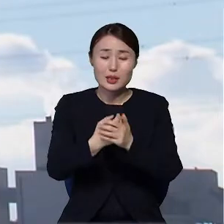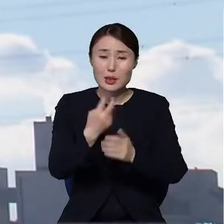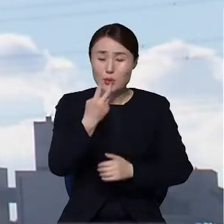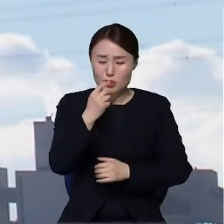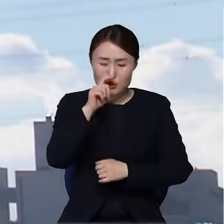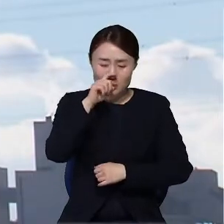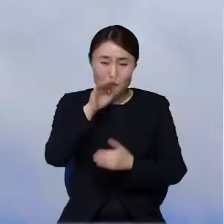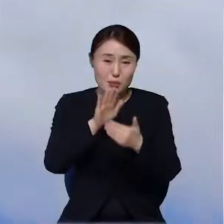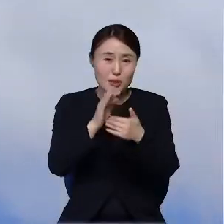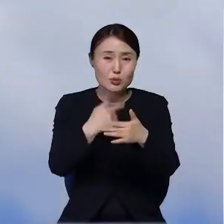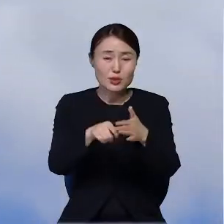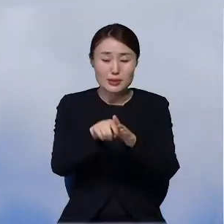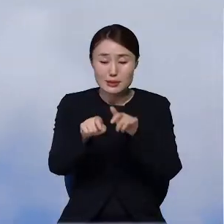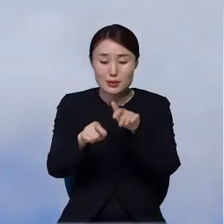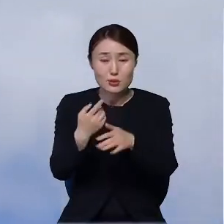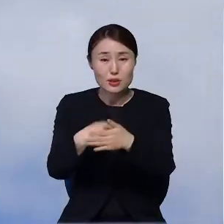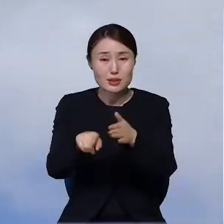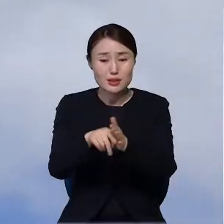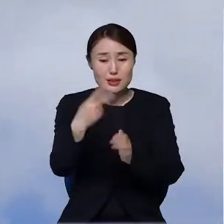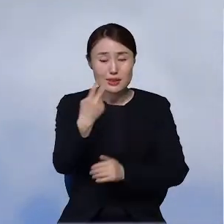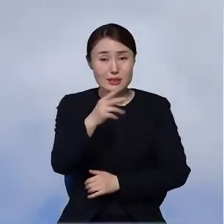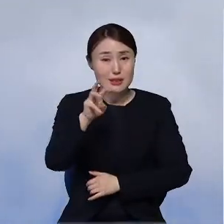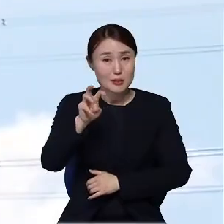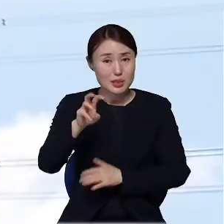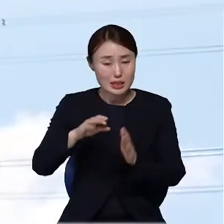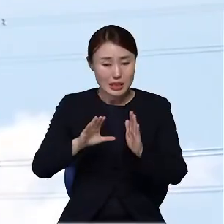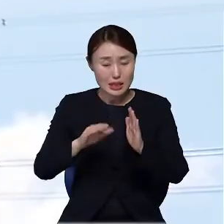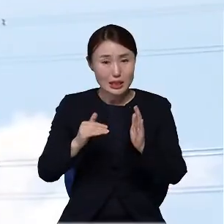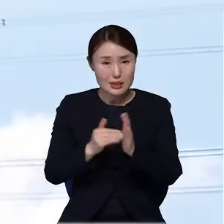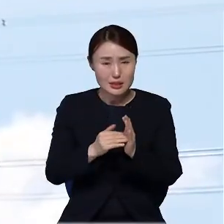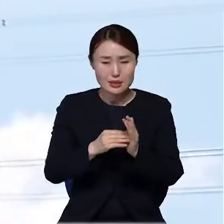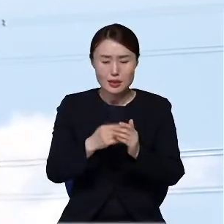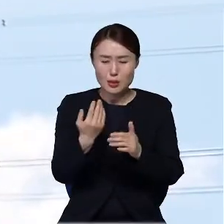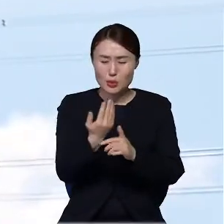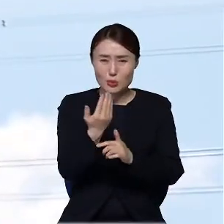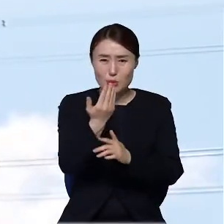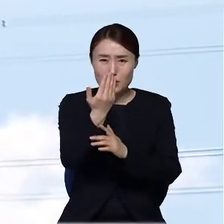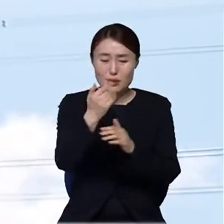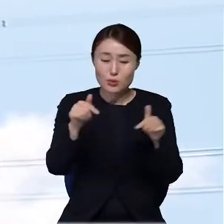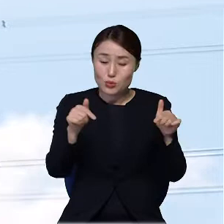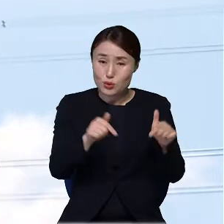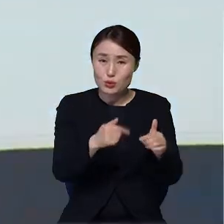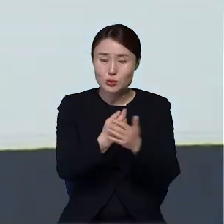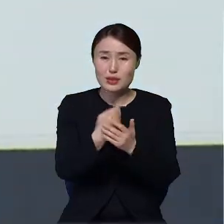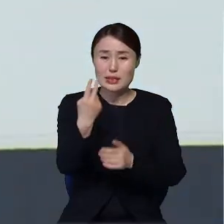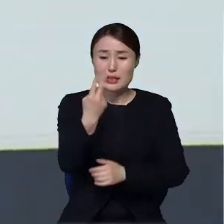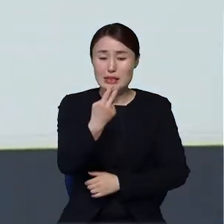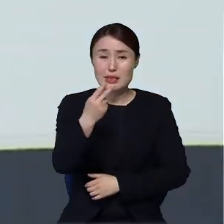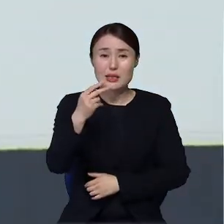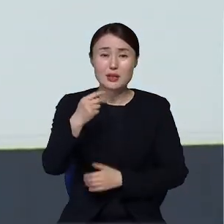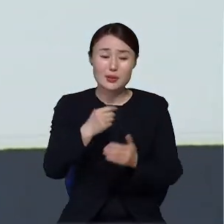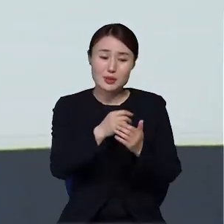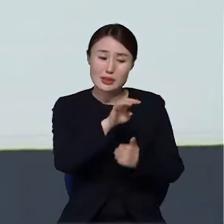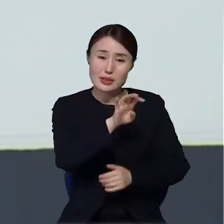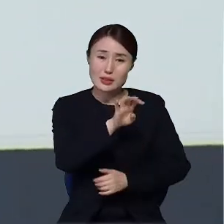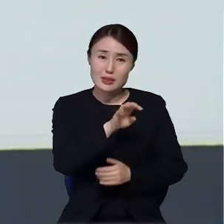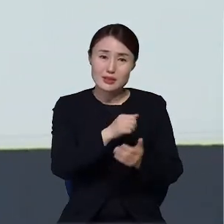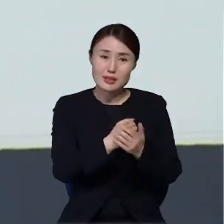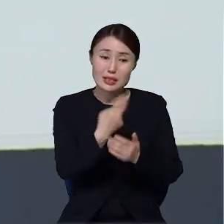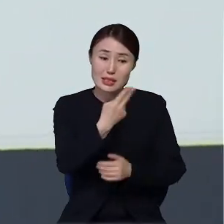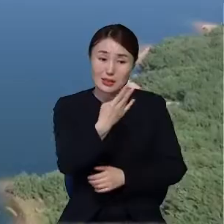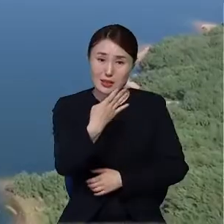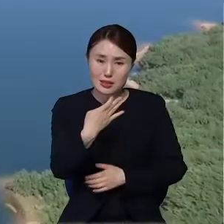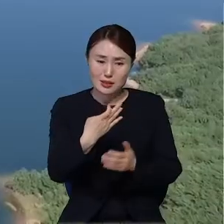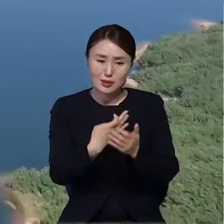중립을 실천하기 위해 오는 2030년까지 온실가스를 2018년 대비 40% 감축한다는